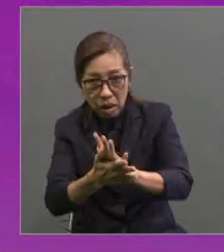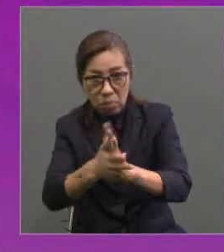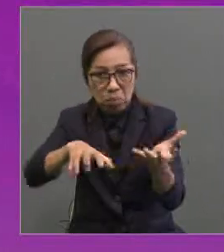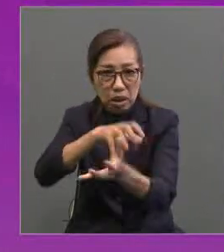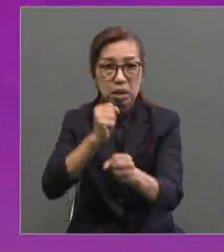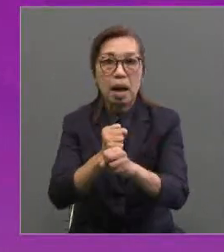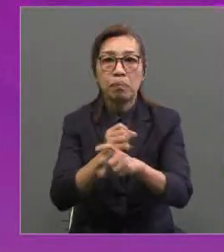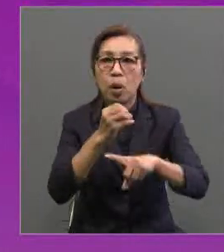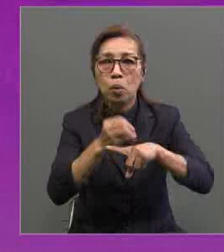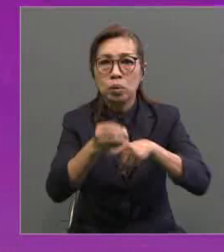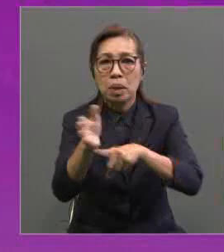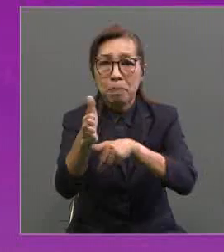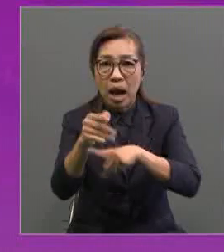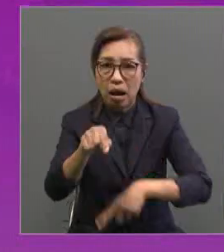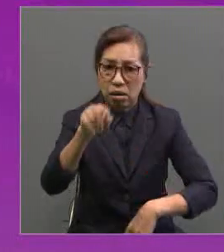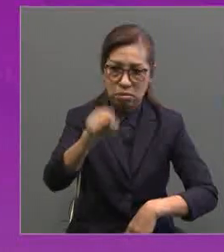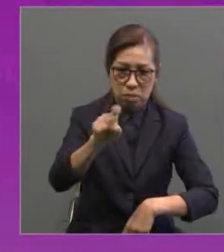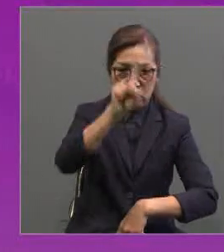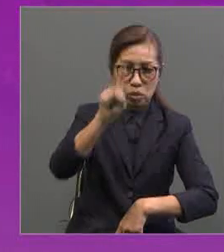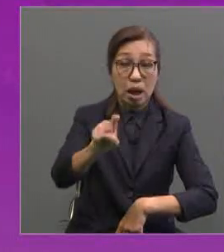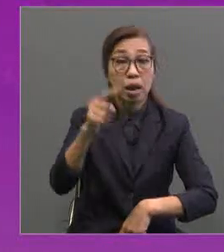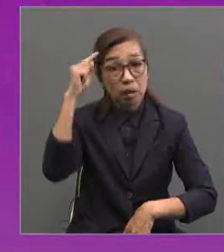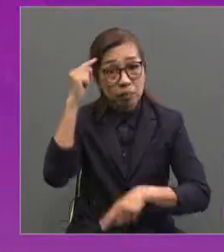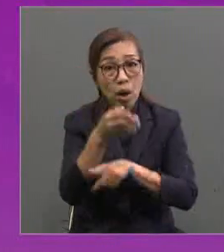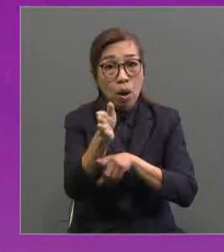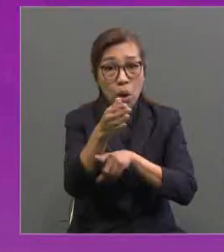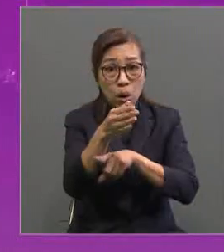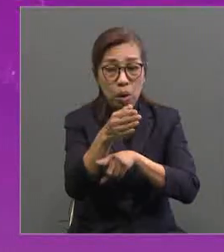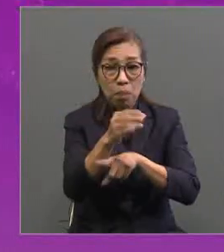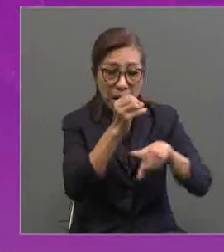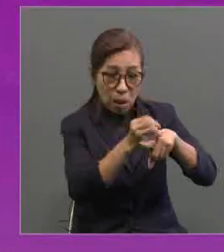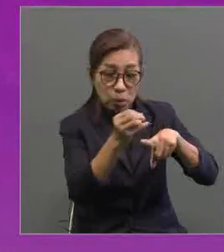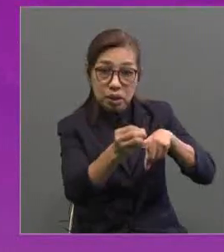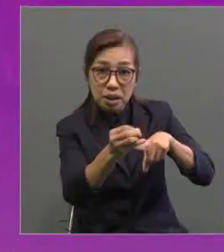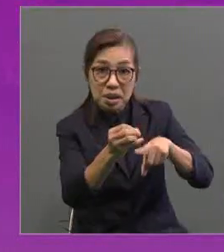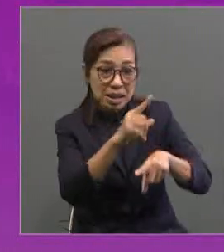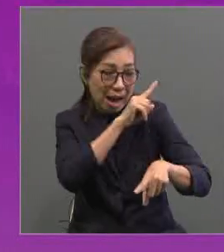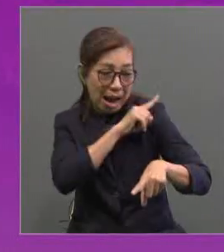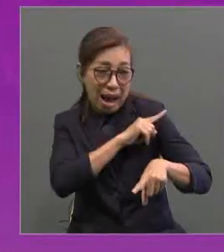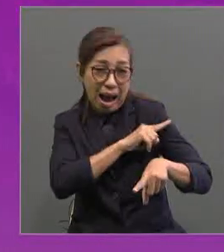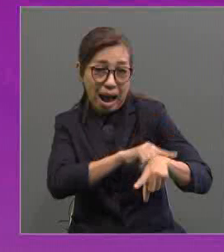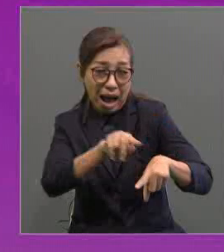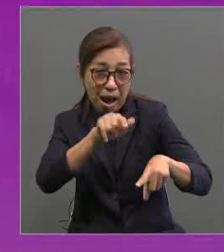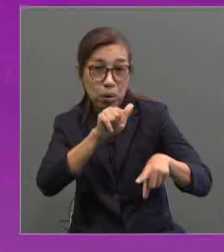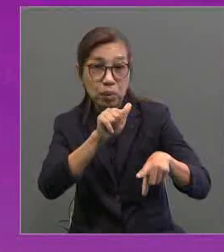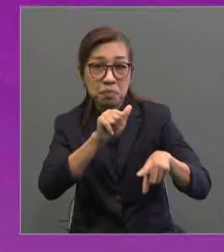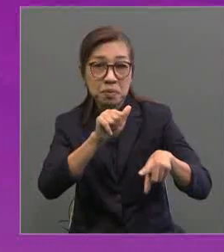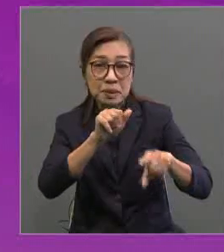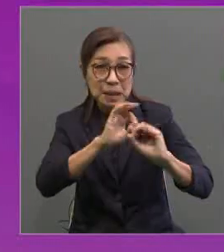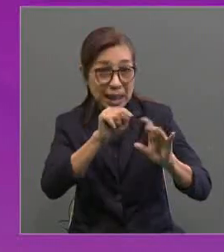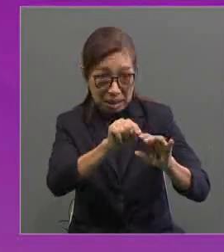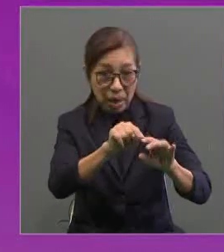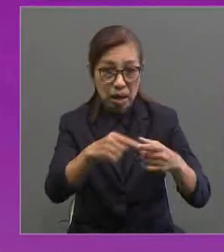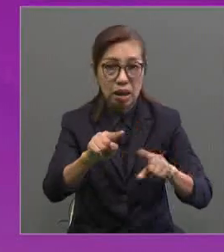ไปทำเป็นลูกชิ้นปลาหรือเปล่าคือลูกชิ้นปลาเนี่ยเนื้อมันจะขาวใสไร้ความขาวเพราะว่าอย่าง